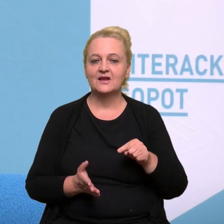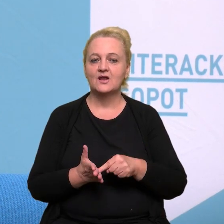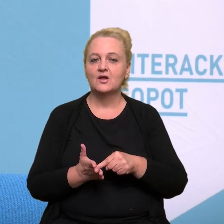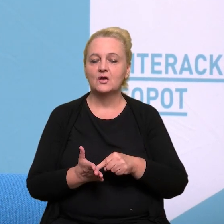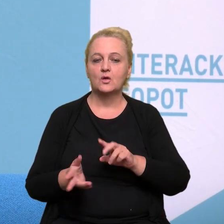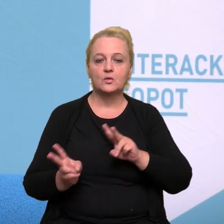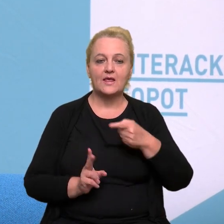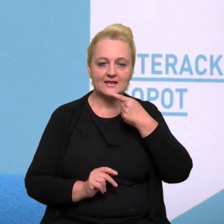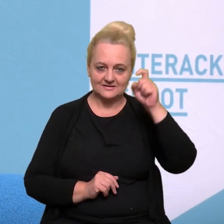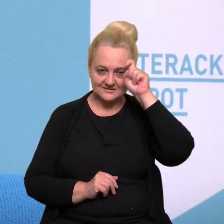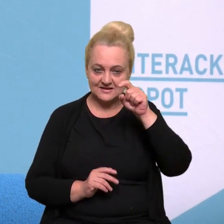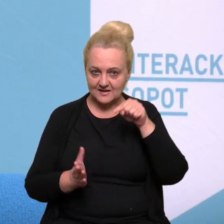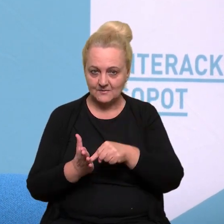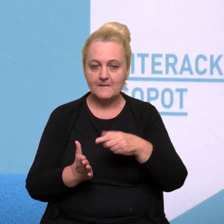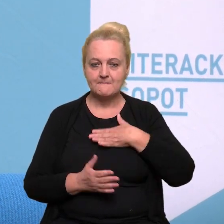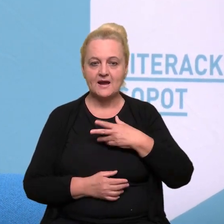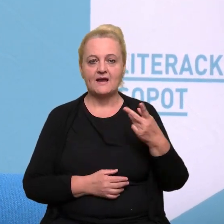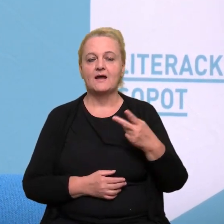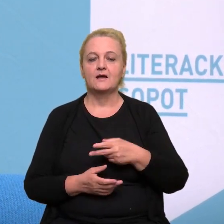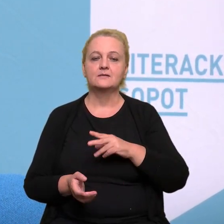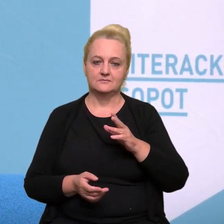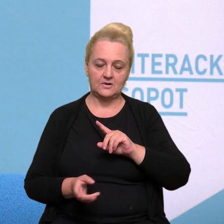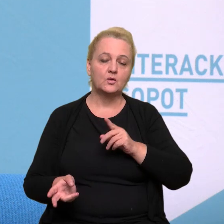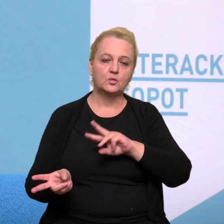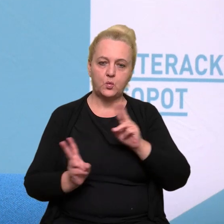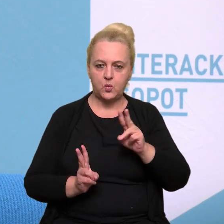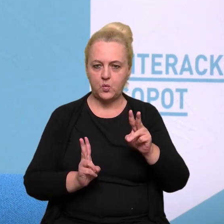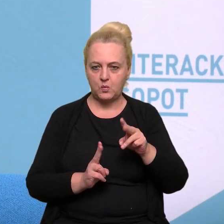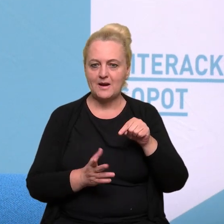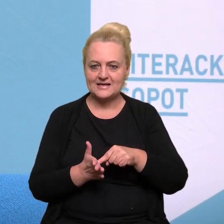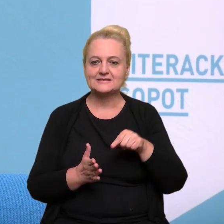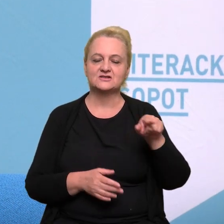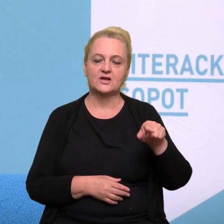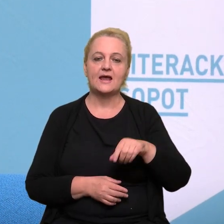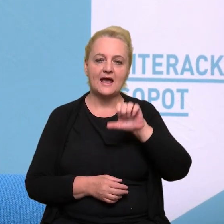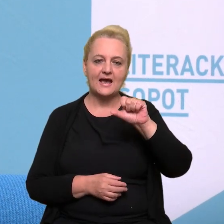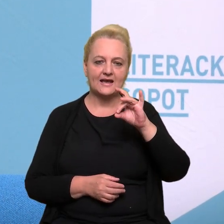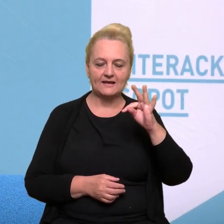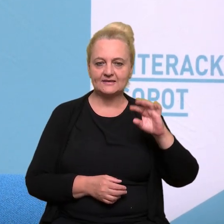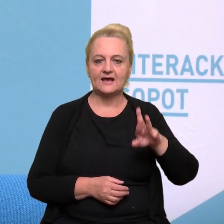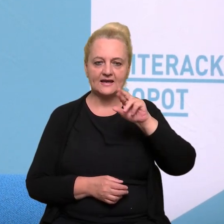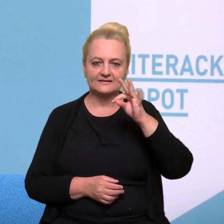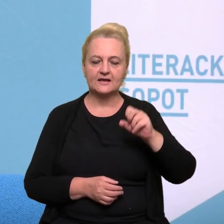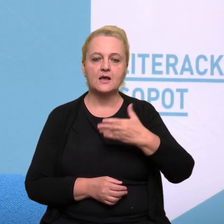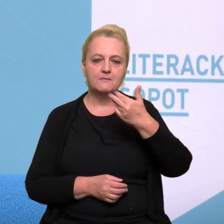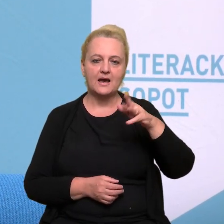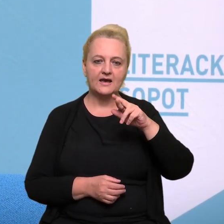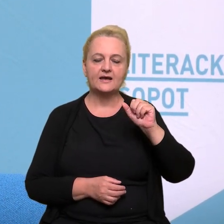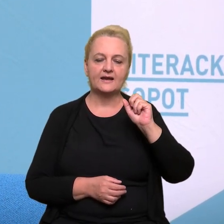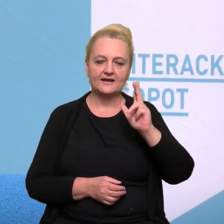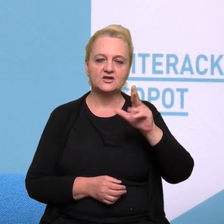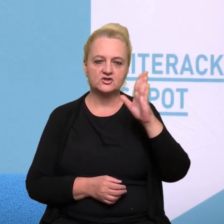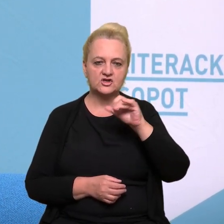Tłumaczenie z języka niemieckiego, ponieważ mamy tutaj tłumaczenie symultaniczne, będzie wykonywała pani Agata Radke, Marek